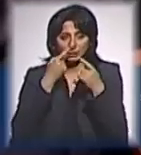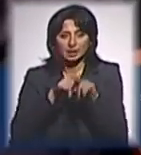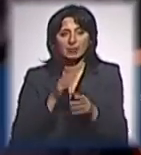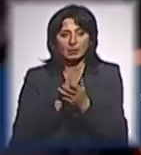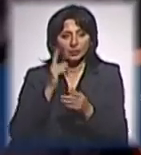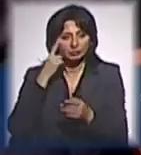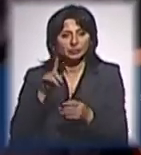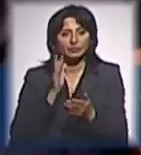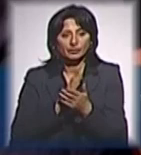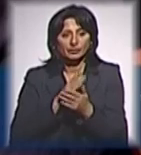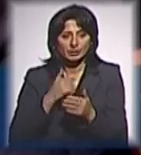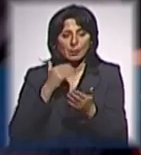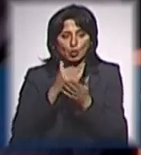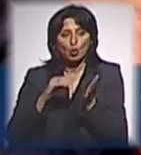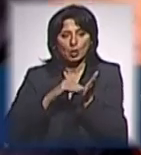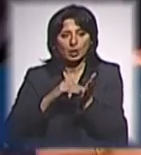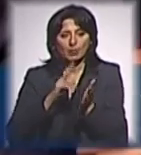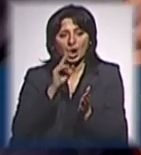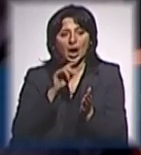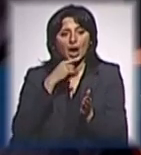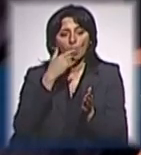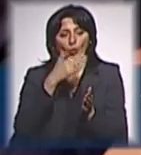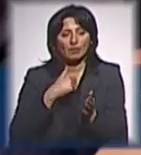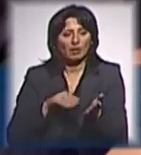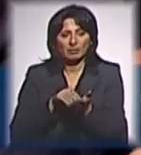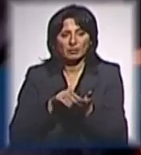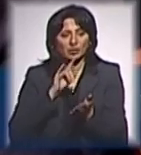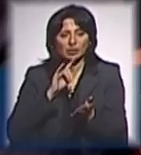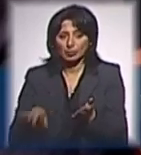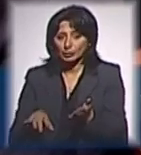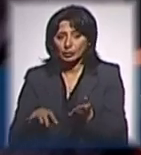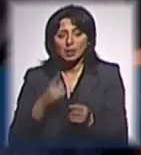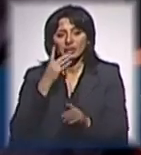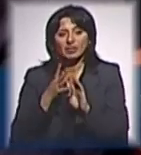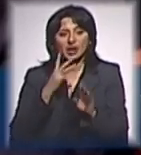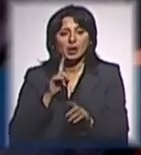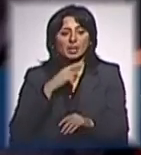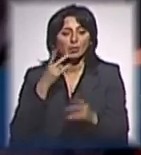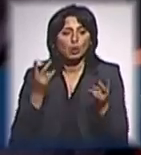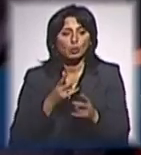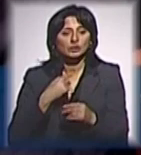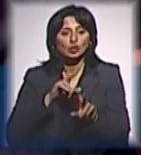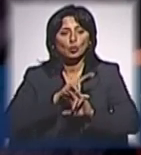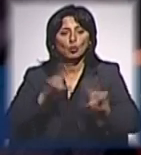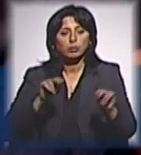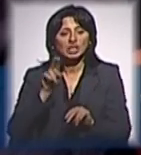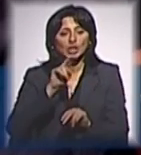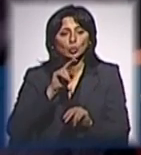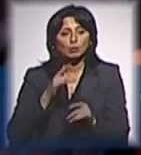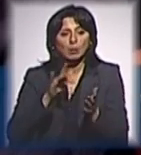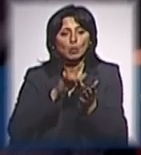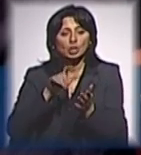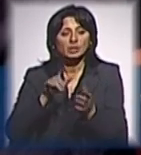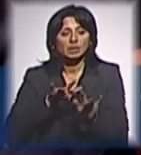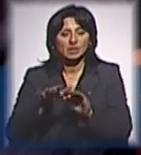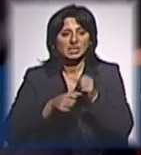მოფიქრებული, ეს დევს ჩვენს პროგრამაში, კახამაც ისაუბრა და მე აღარ განვაცხობ ამაზე საუბარს, პირველ რიგში, რა თქმა უნდა, ჩვენ პირდებით დიდუბის მოსახლეობას,